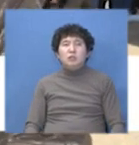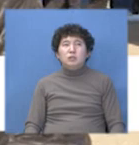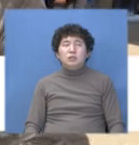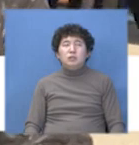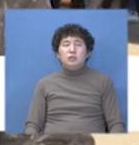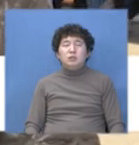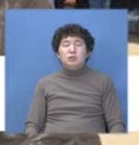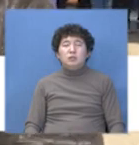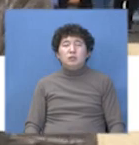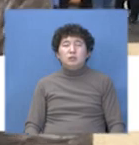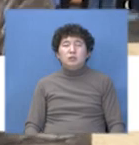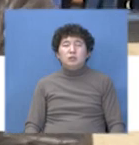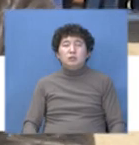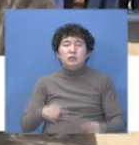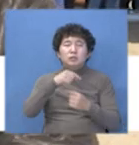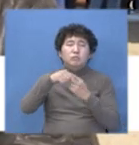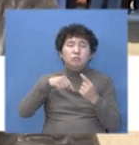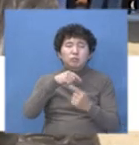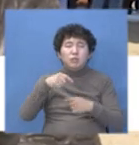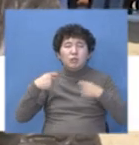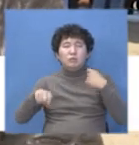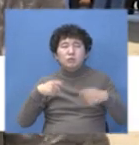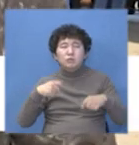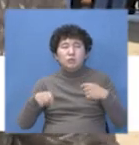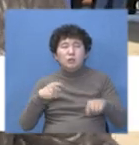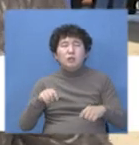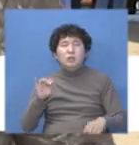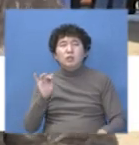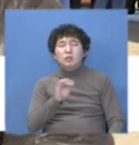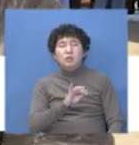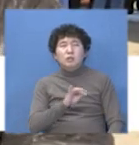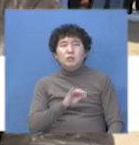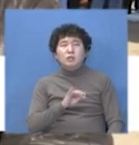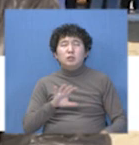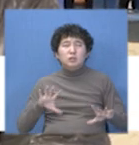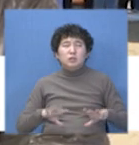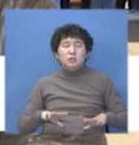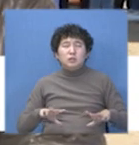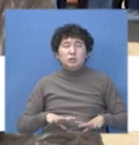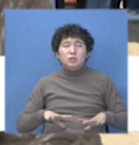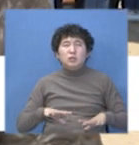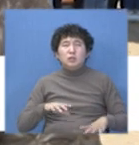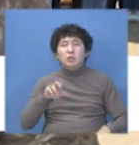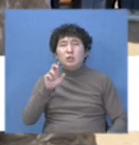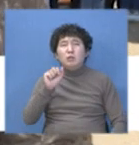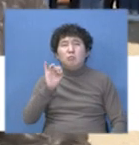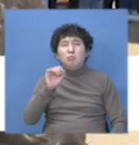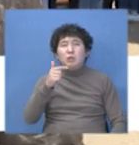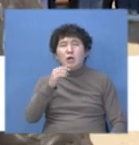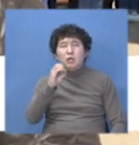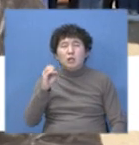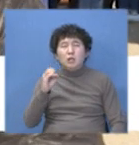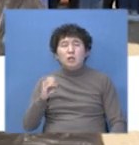сала, сауда ұйымдастыру, мына осы бәйге төбесіндегі дайындықтар, бұның